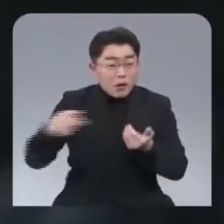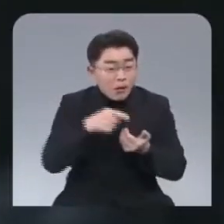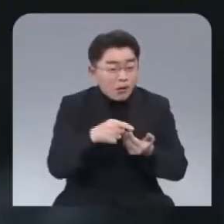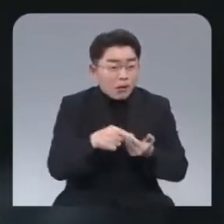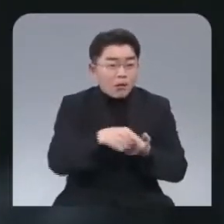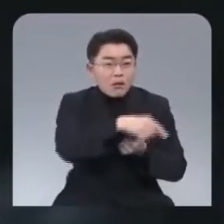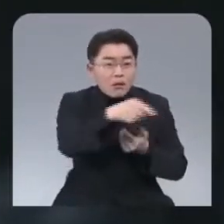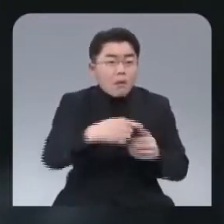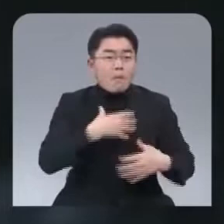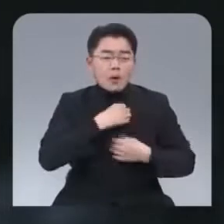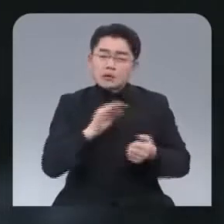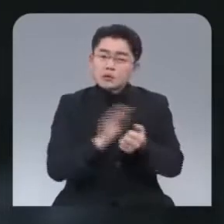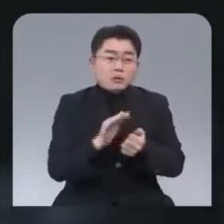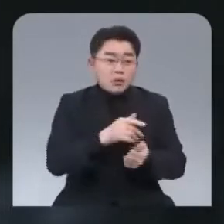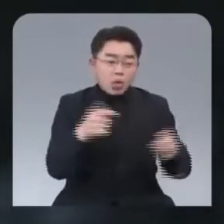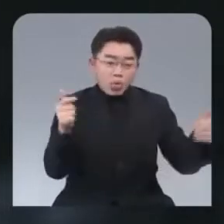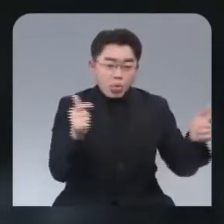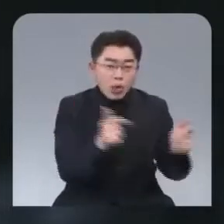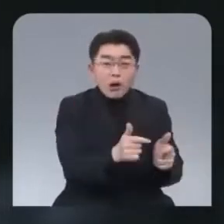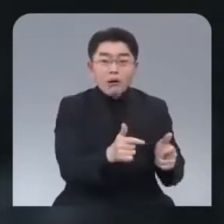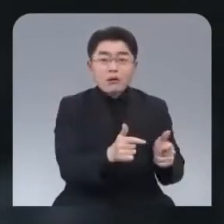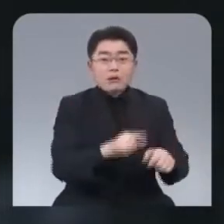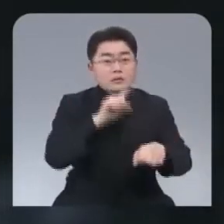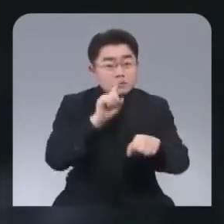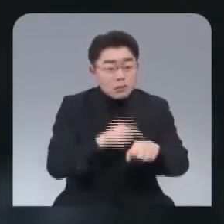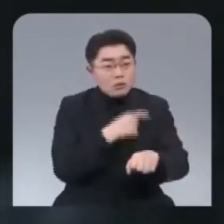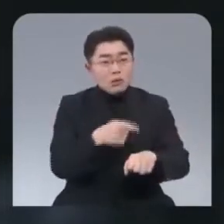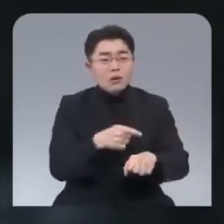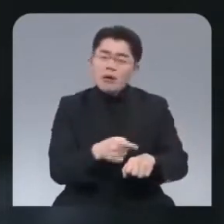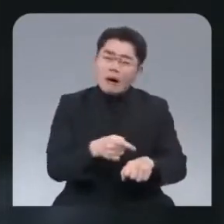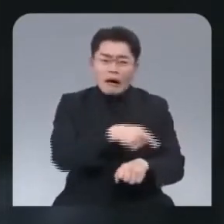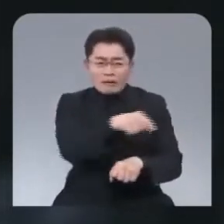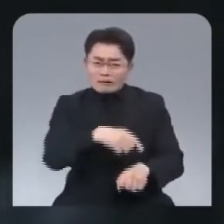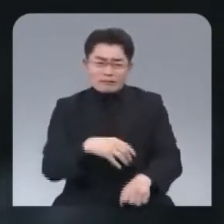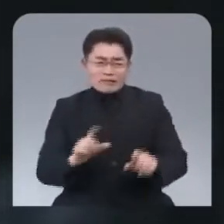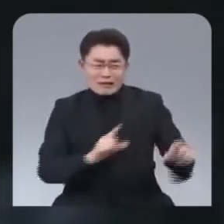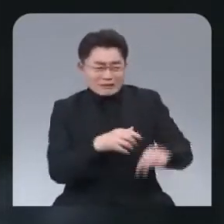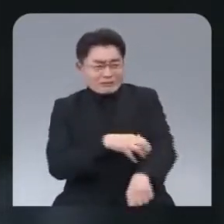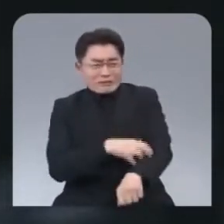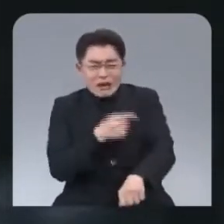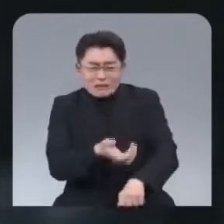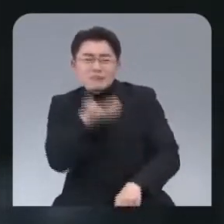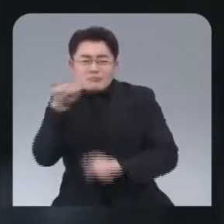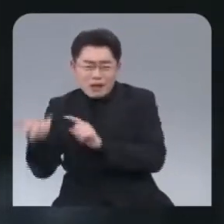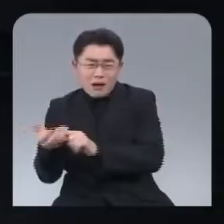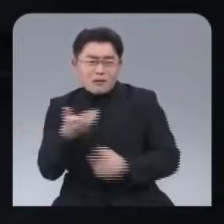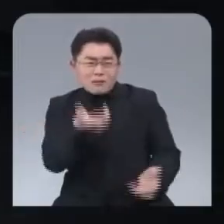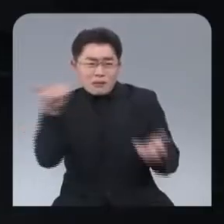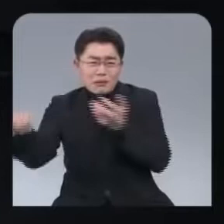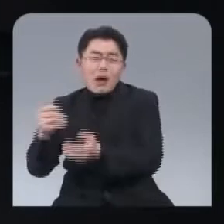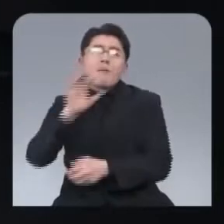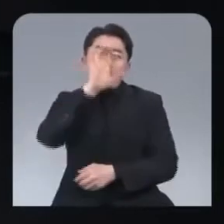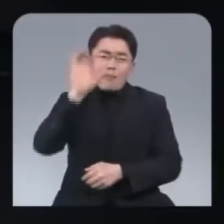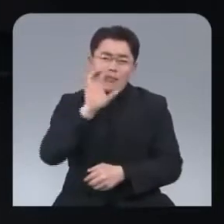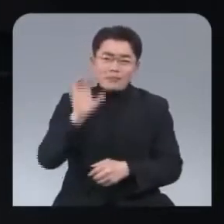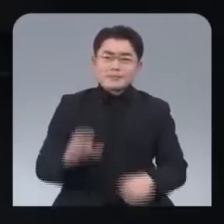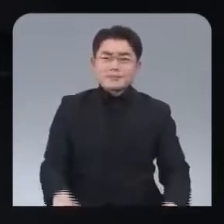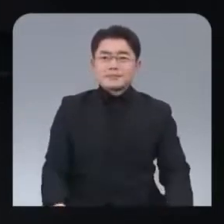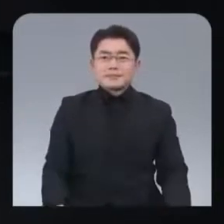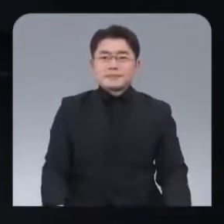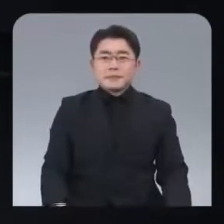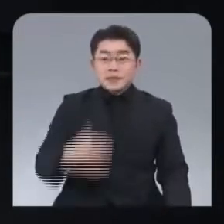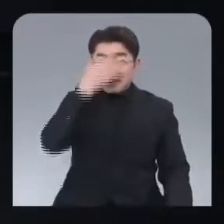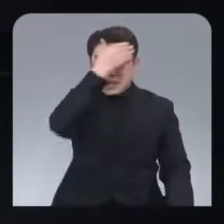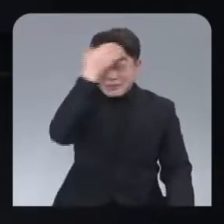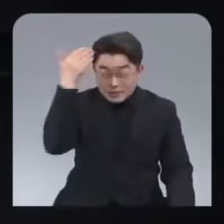환경이 되고 그러니 또 떠나가는 악순환이 이어지는 거죠 특히